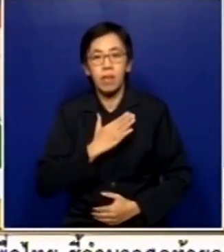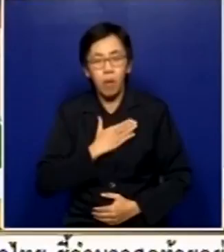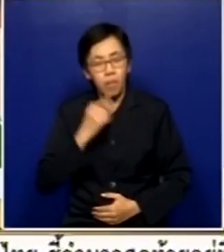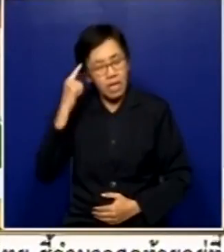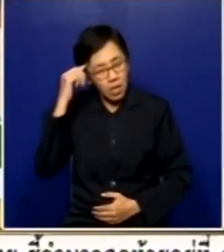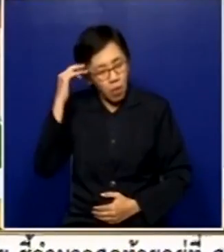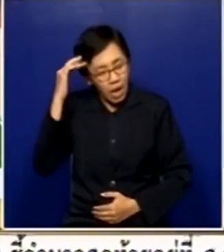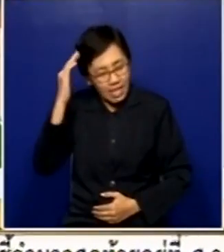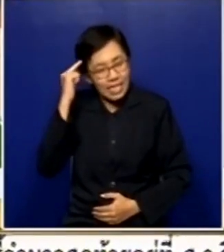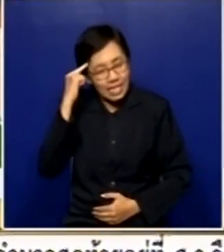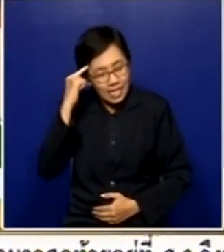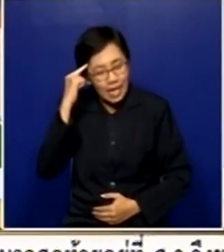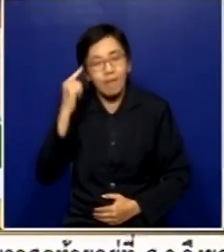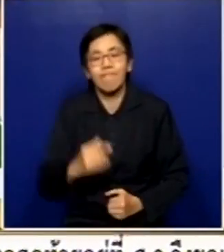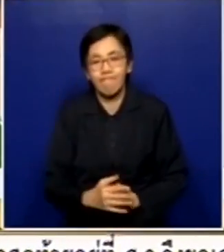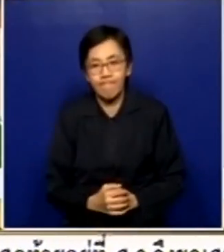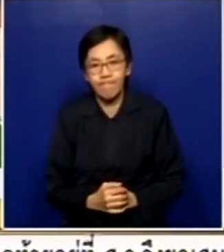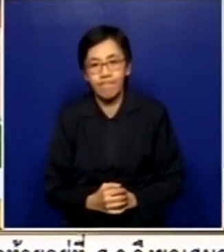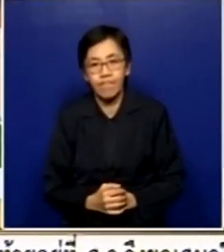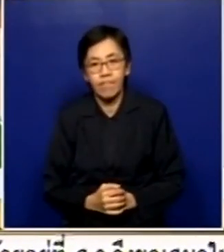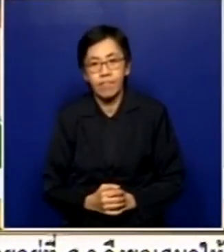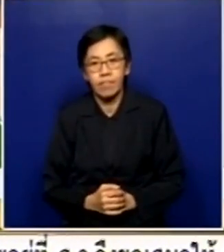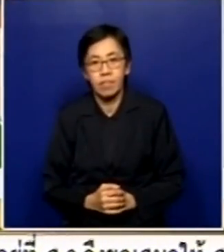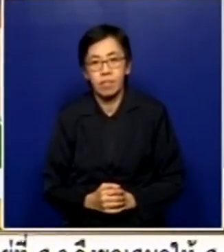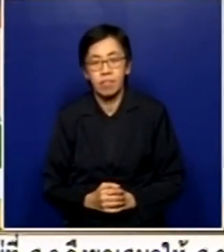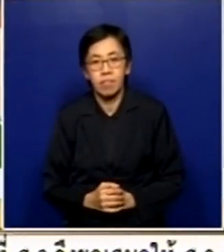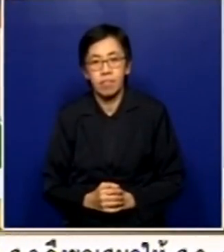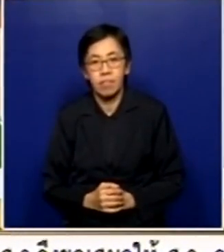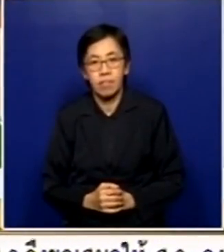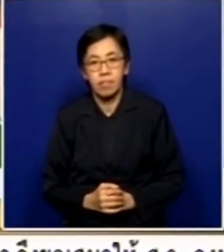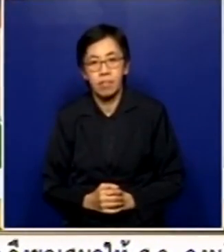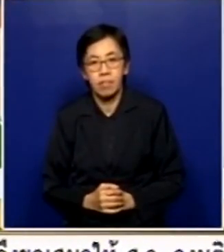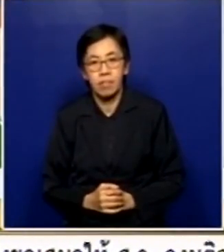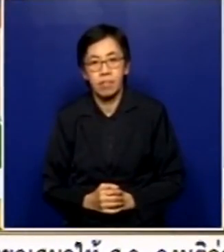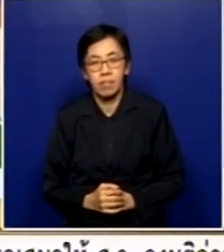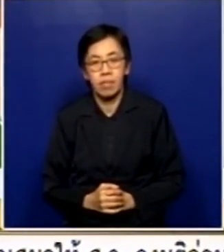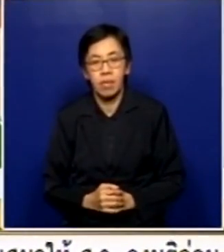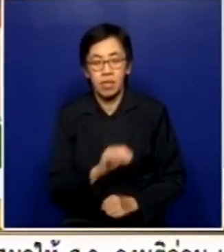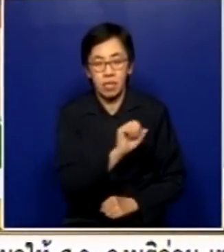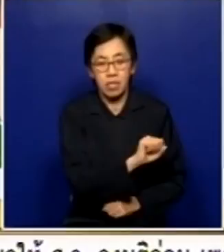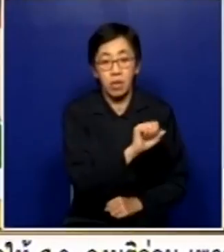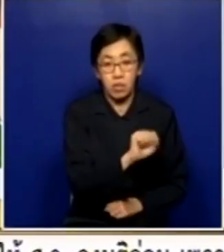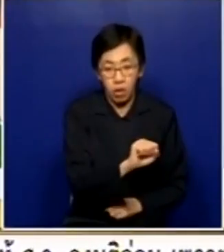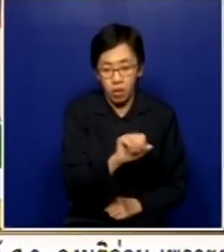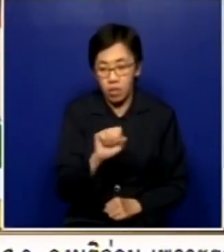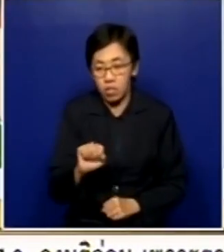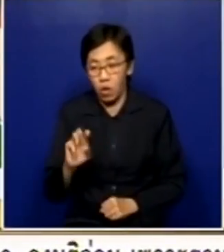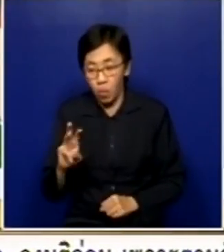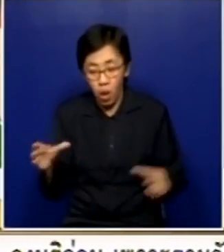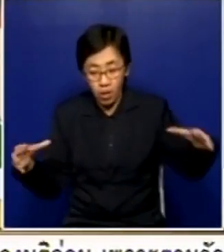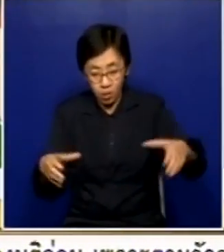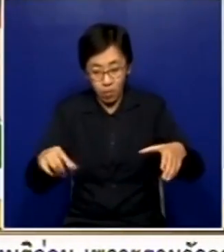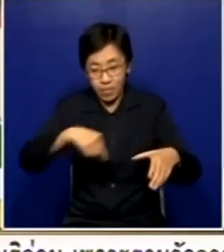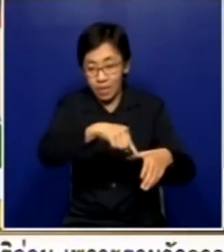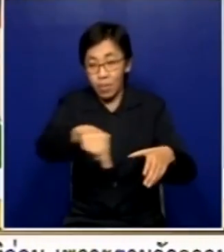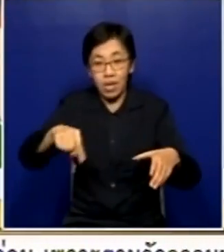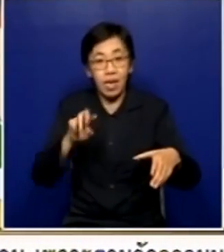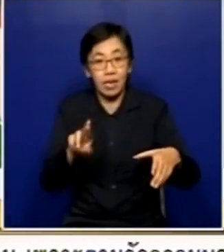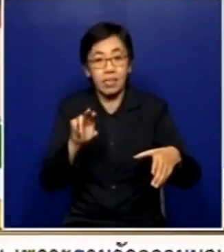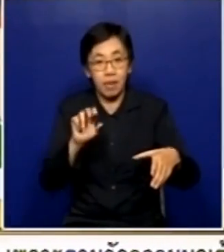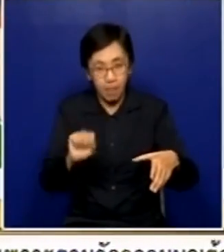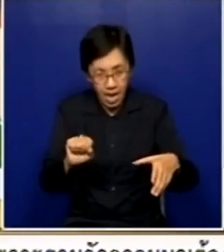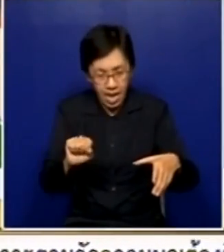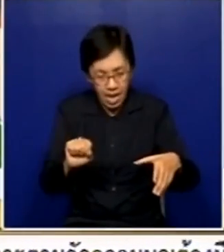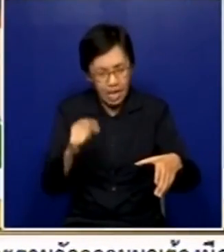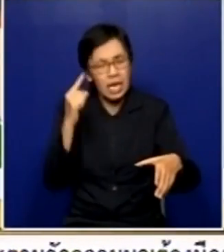ว่าท่านสมาชิกราชสภาจะให้